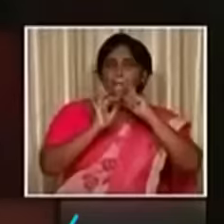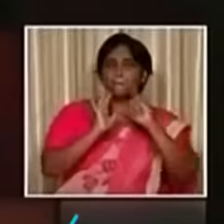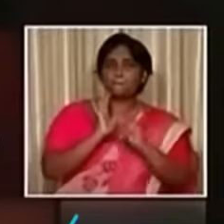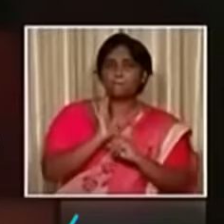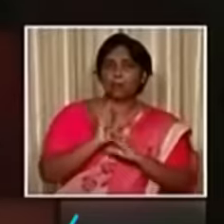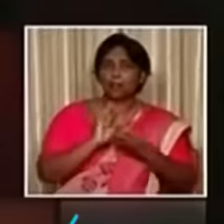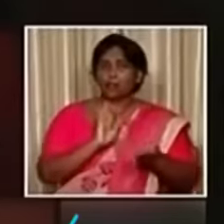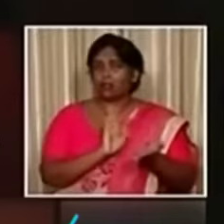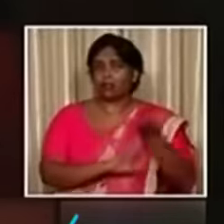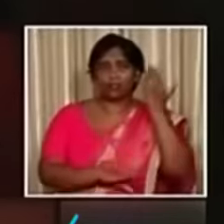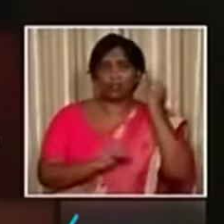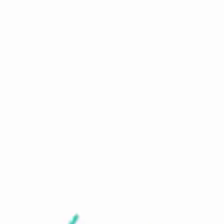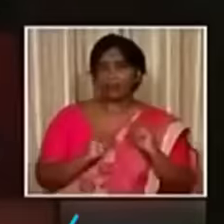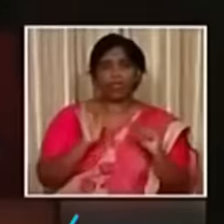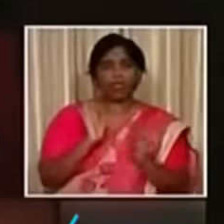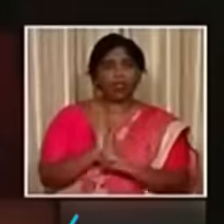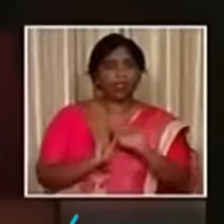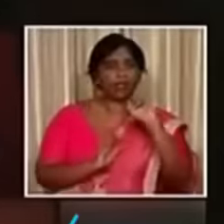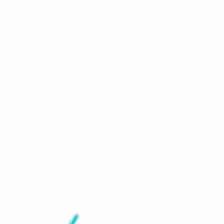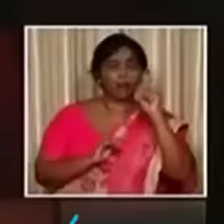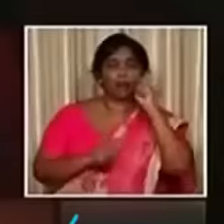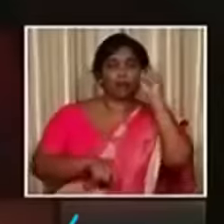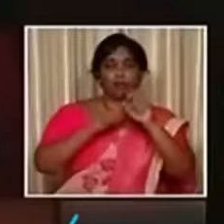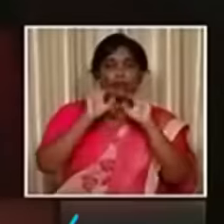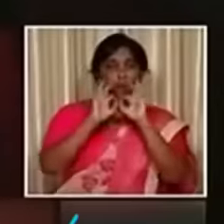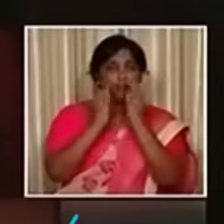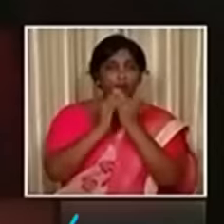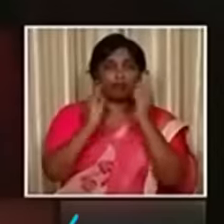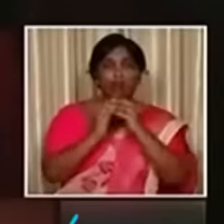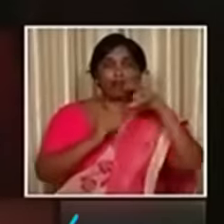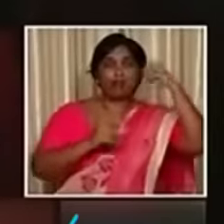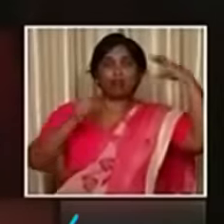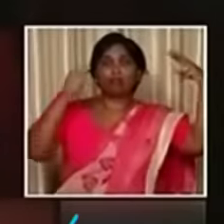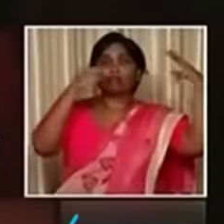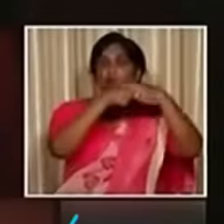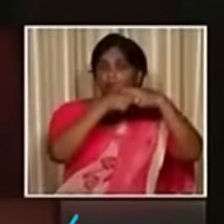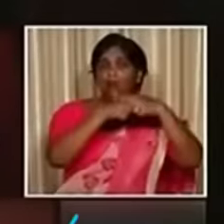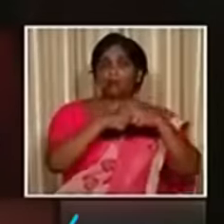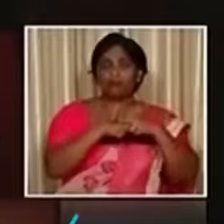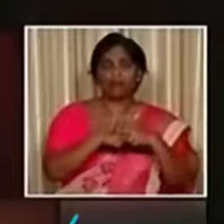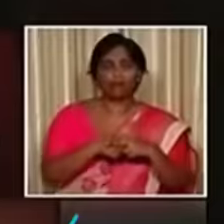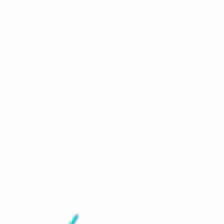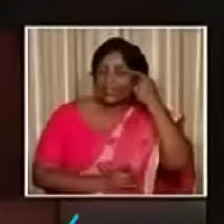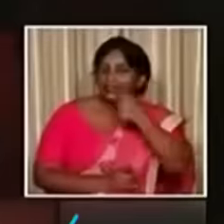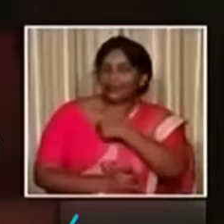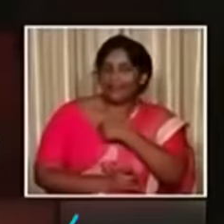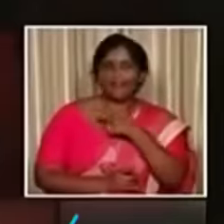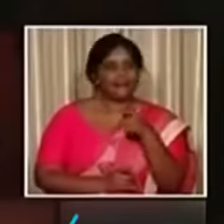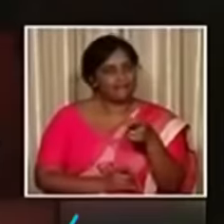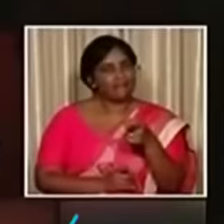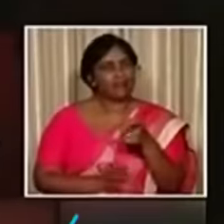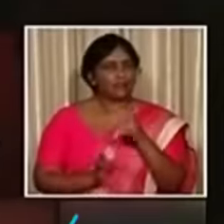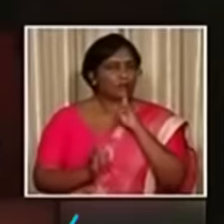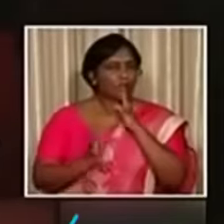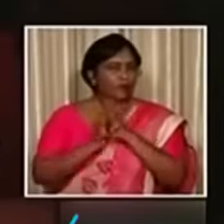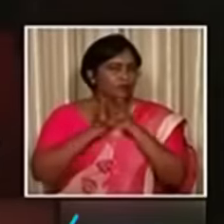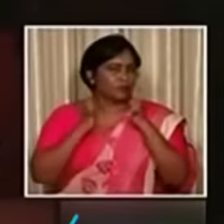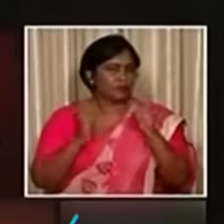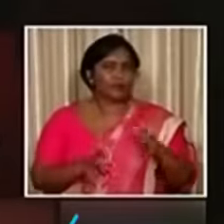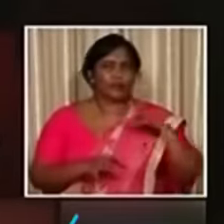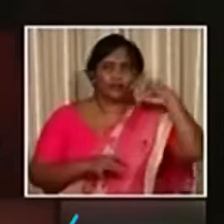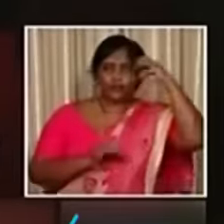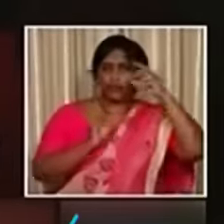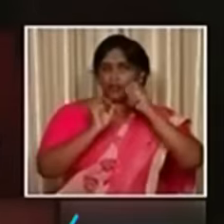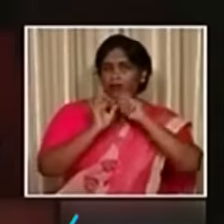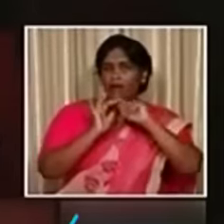කරේ. ලක්ෂ 50කගේ ලයිට් කපන්න යනවා. අපි එහෙම කරන්නට යනකොට අපි නිහඬව ඉන්නවද? මෙච්චර විදුලි බිල